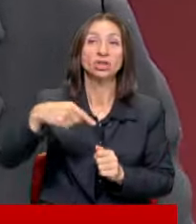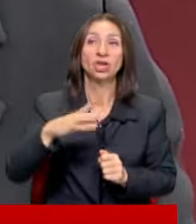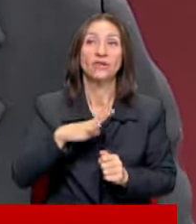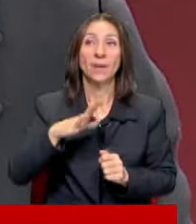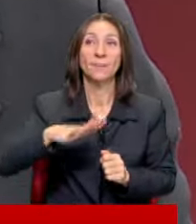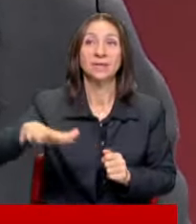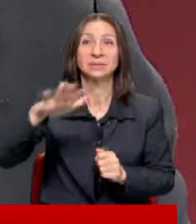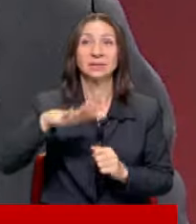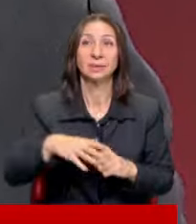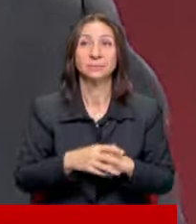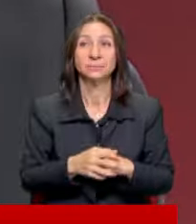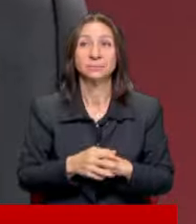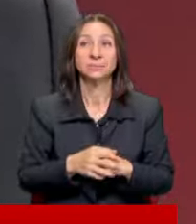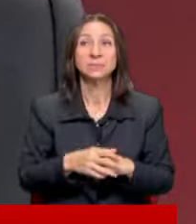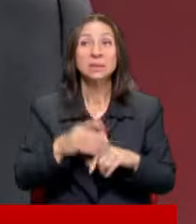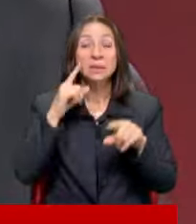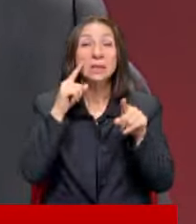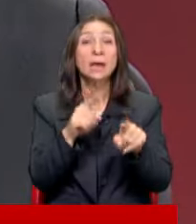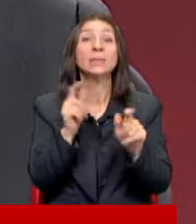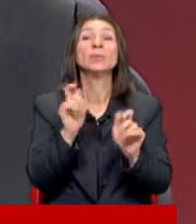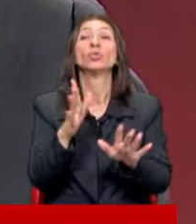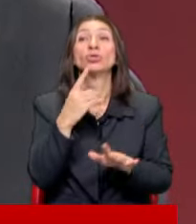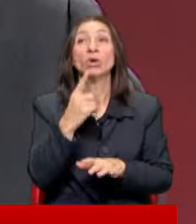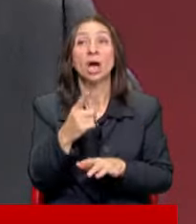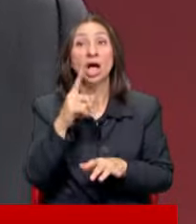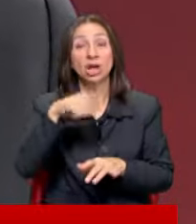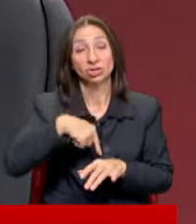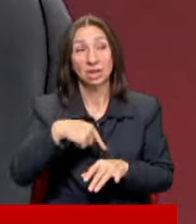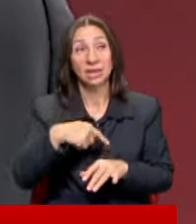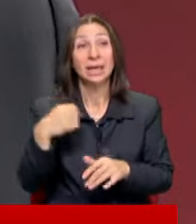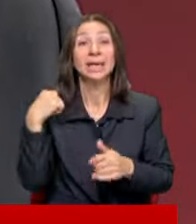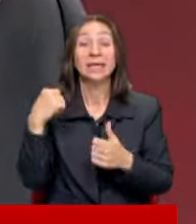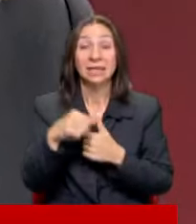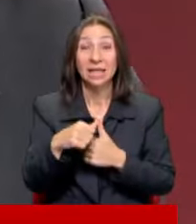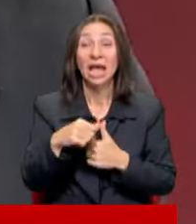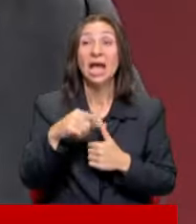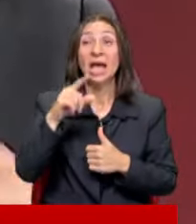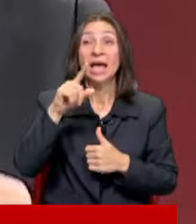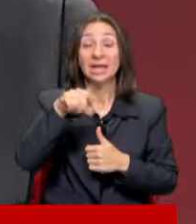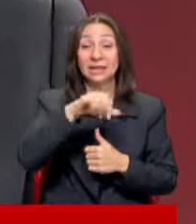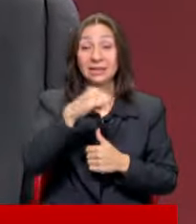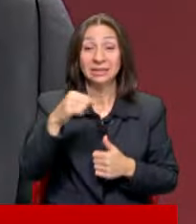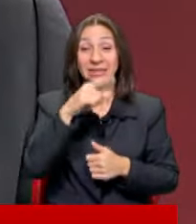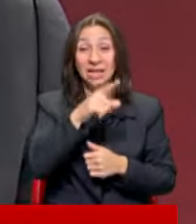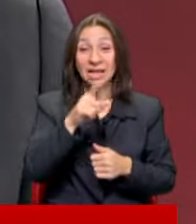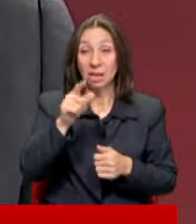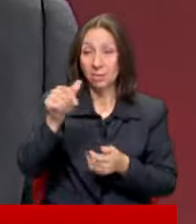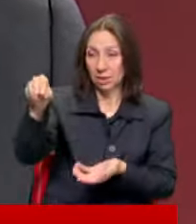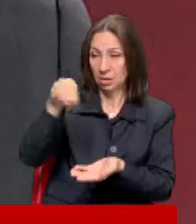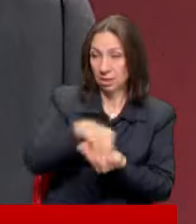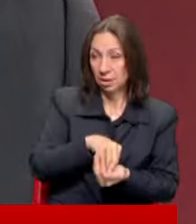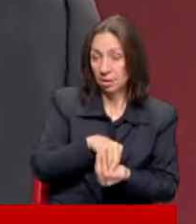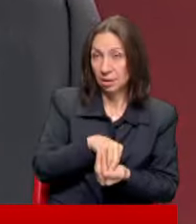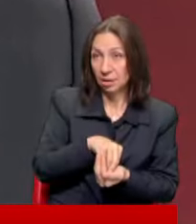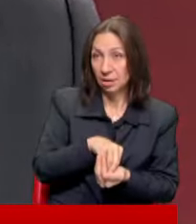var piyasada takip etmiyor diyor alacağını yine hazineden tahsil etmiş